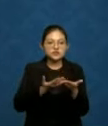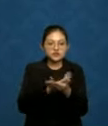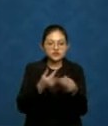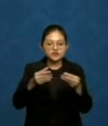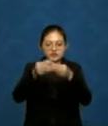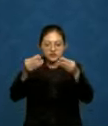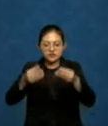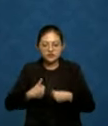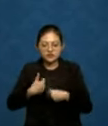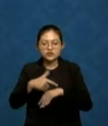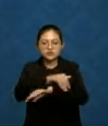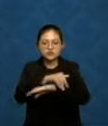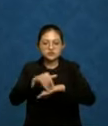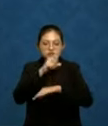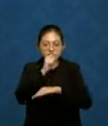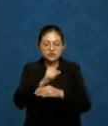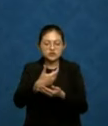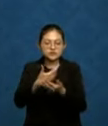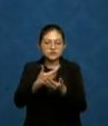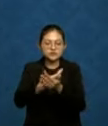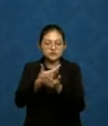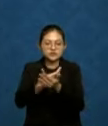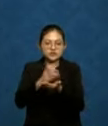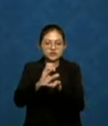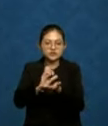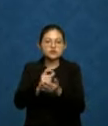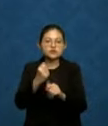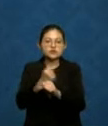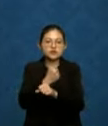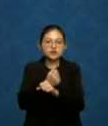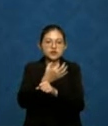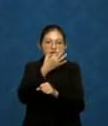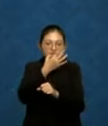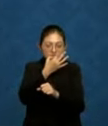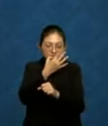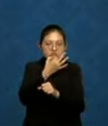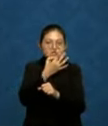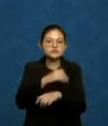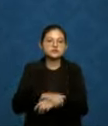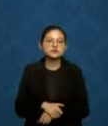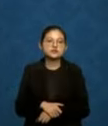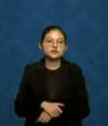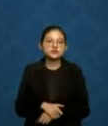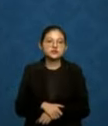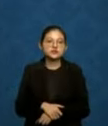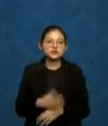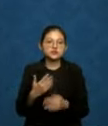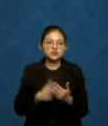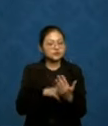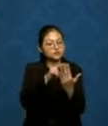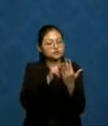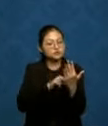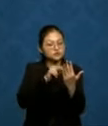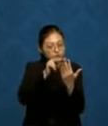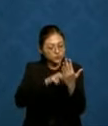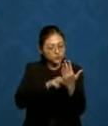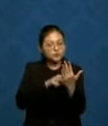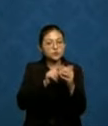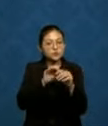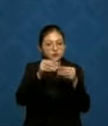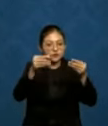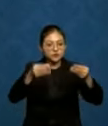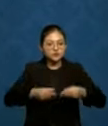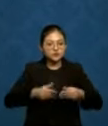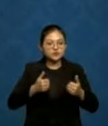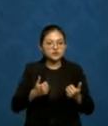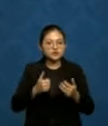ของผู้สอบบัญชีและรายงานการเงินกองทุนพัฒนาฝีมือแรงงานกรมพัฒนาฝีมือแรงงานครับท่านประธานครับจากที่ผมอ่านรายงานฉบับนี้เนี่ยผม